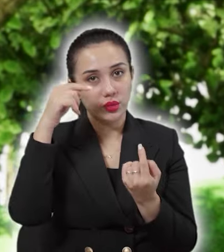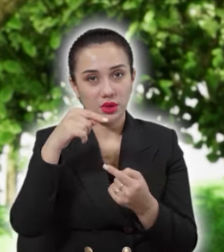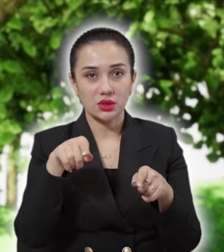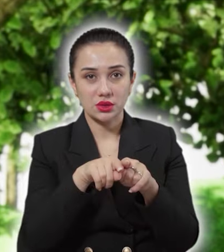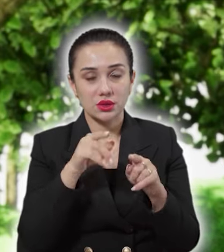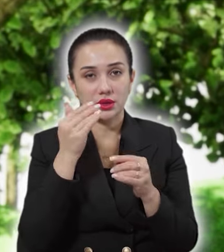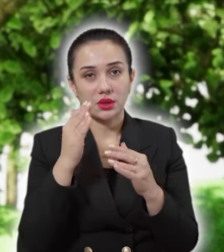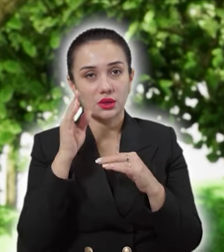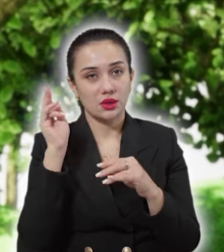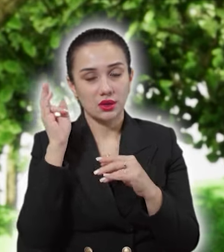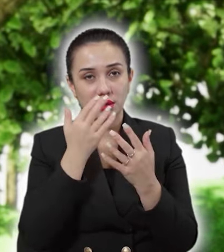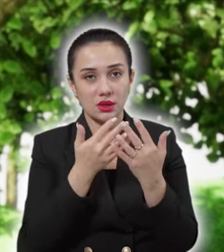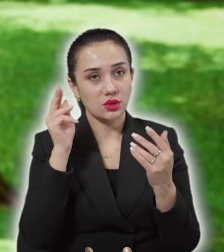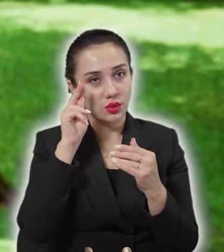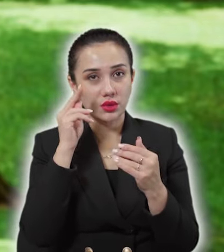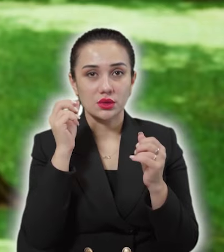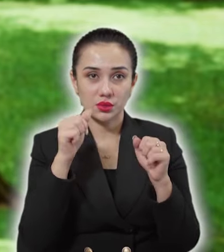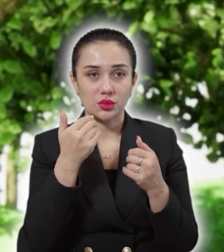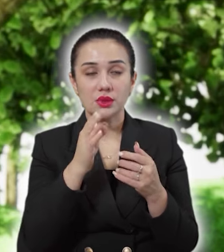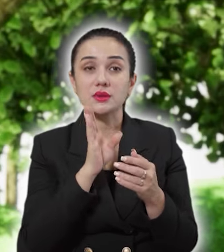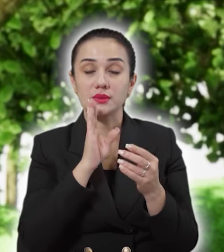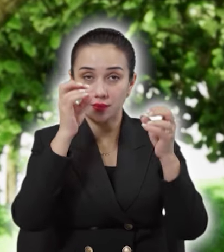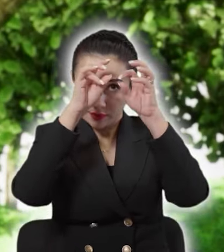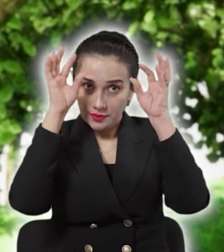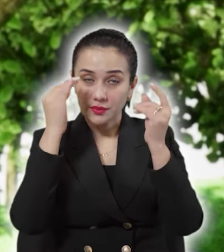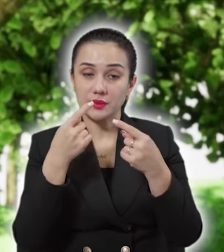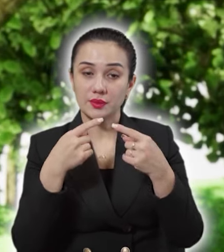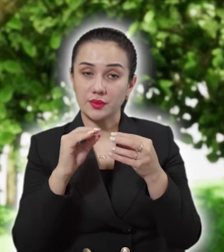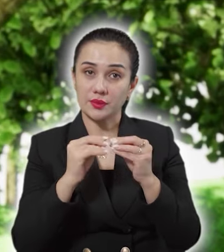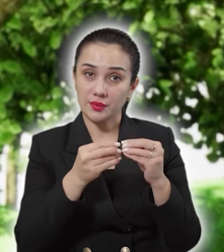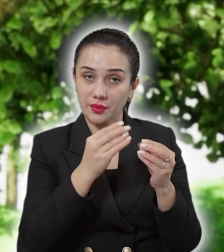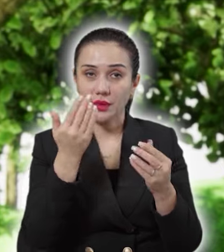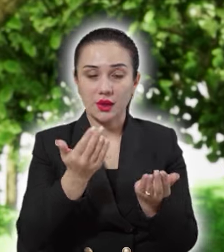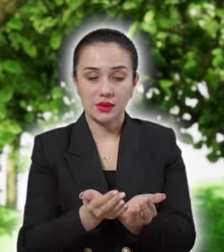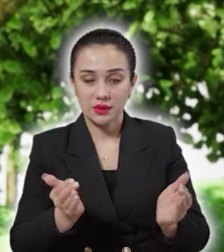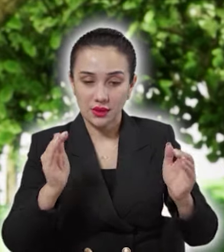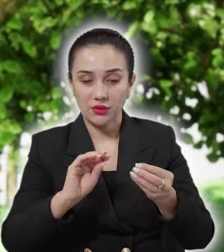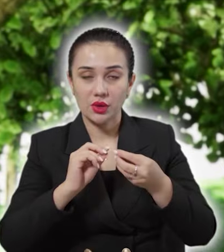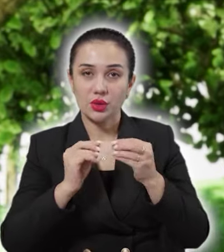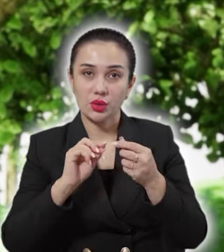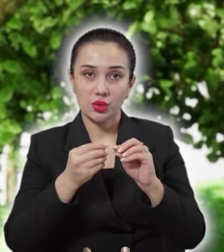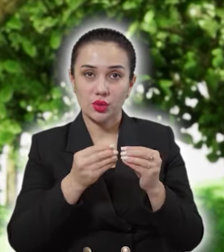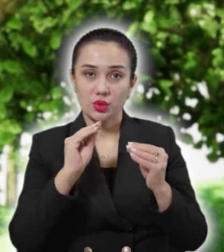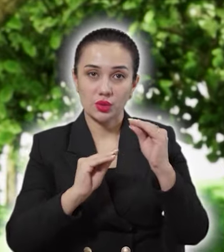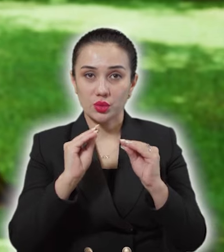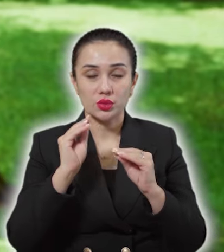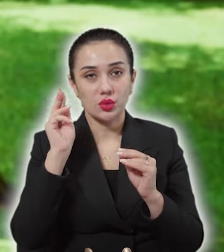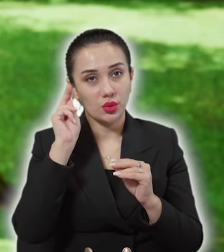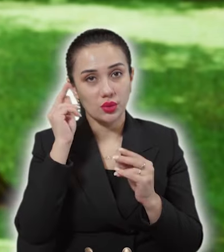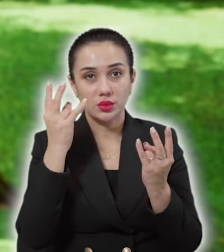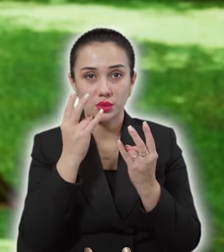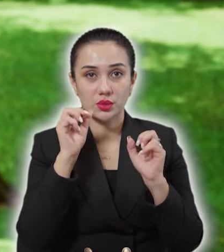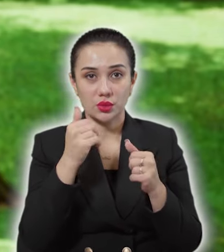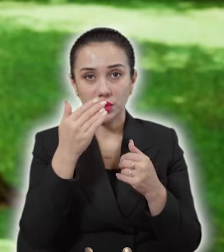bolalarga yarashadigan narsani o'rgansang bo'lmaydimi? Qanaqa? Masalan, qizlar gulchambar to'qsa, sen savat to'qishni o'rganishing mumkin. Men